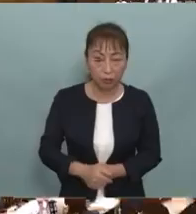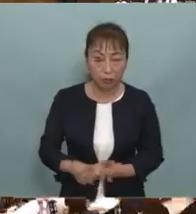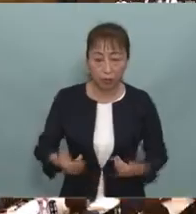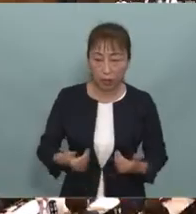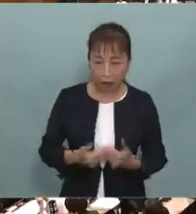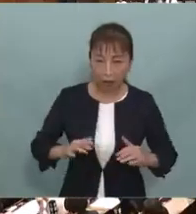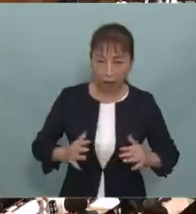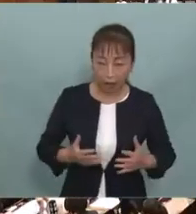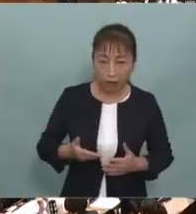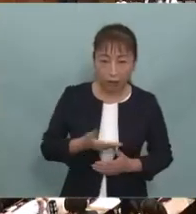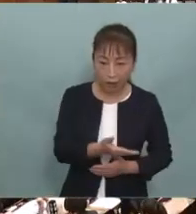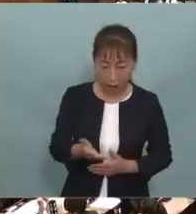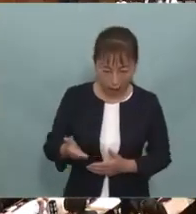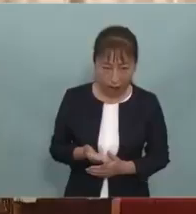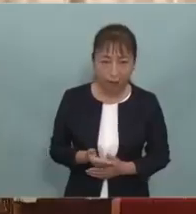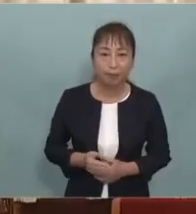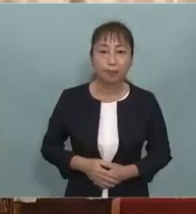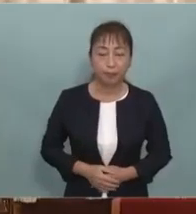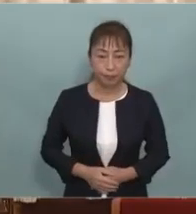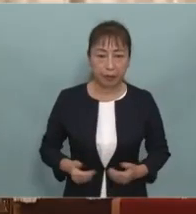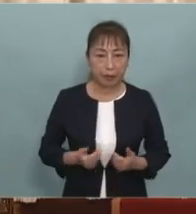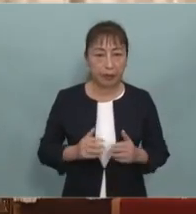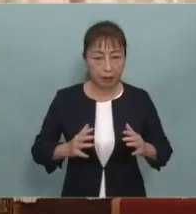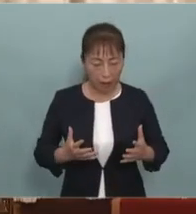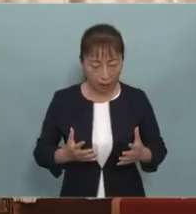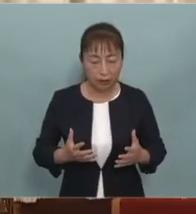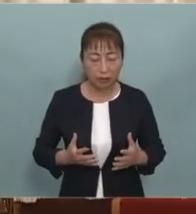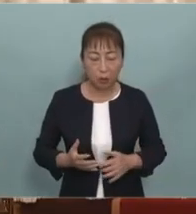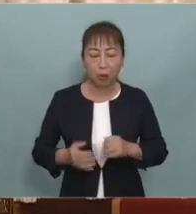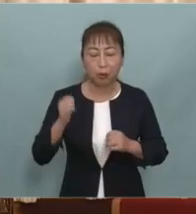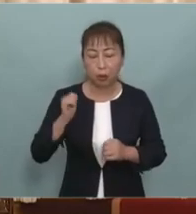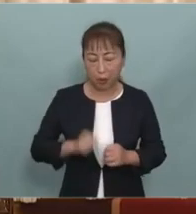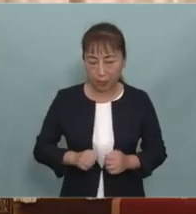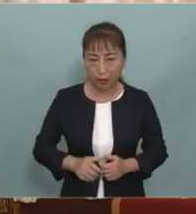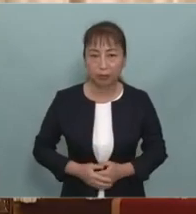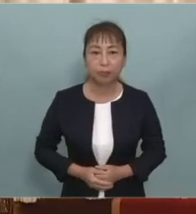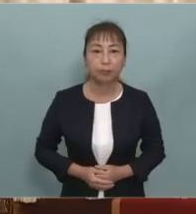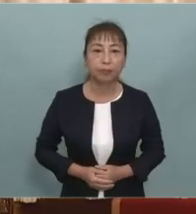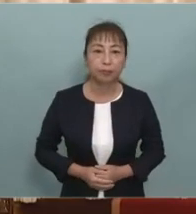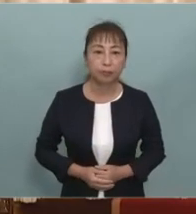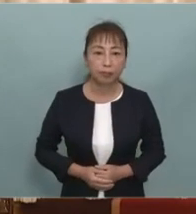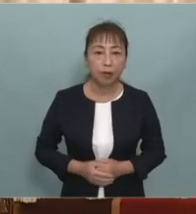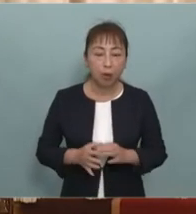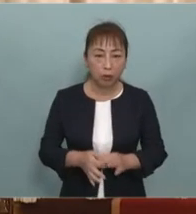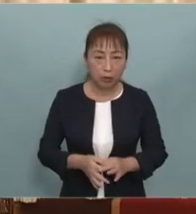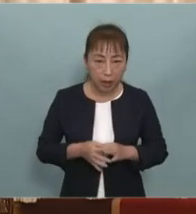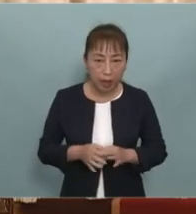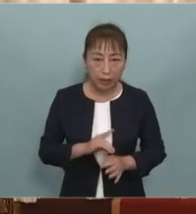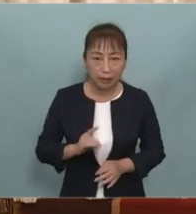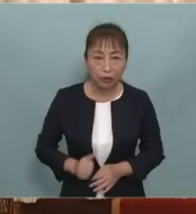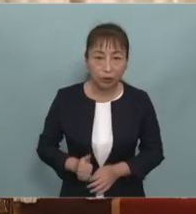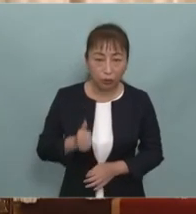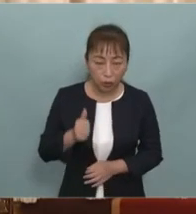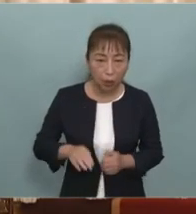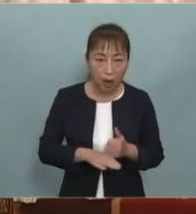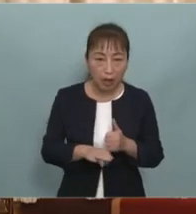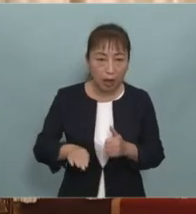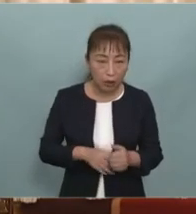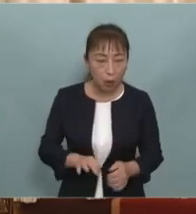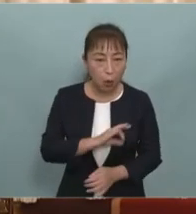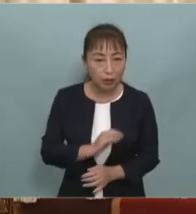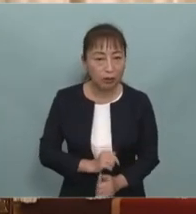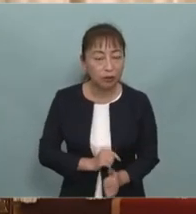ませんかごご異議ないと認めますよて議長は環境委員長